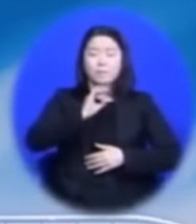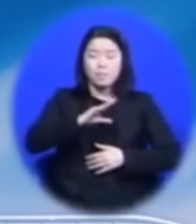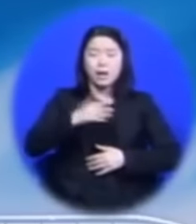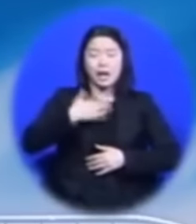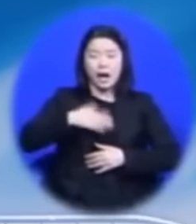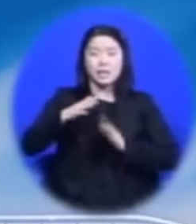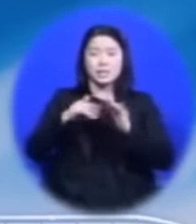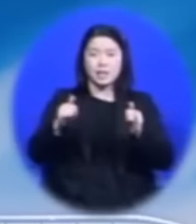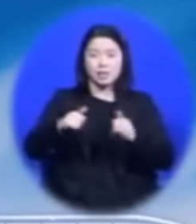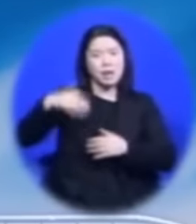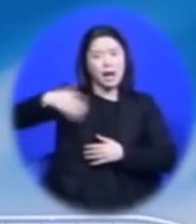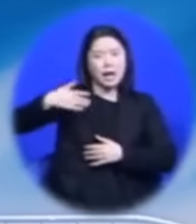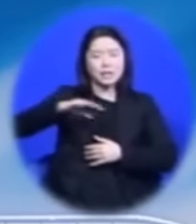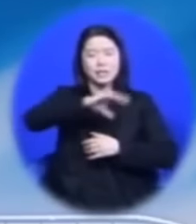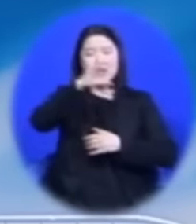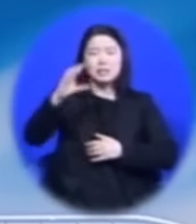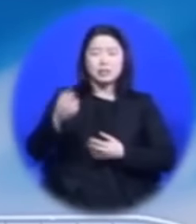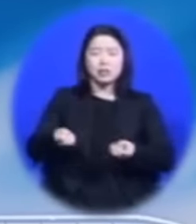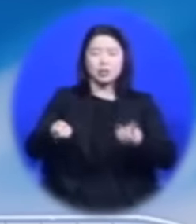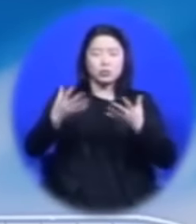성탄절의 축복을 모르는 사람들입니다.